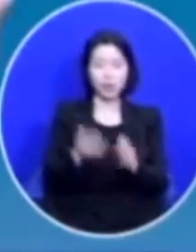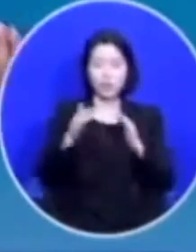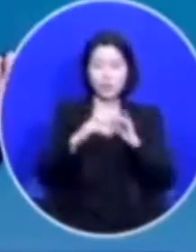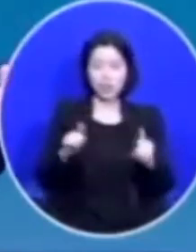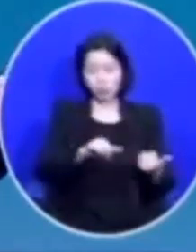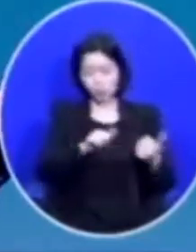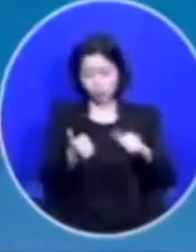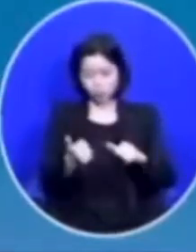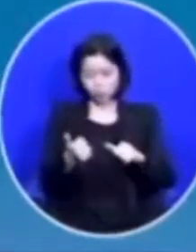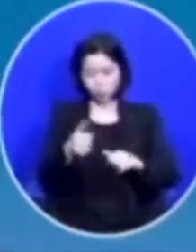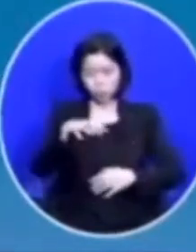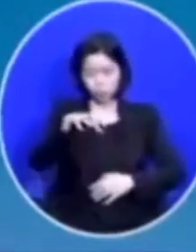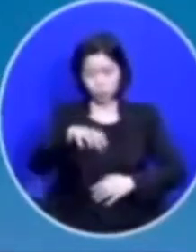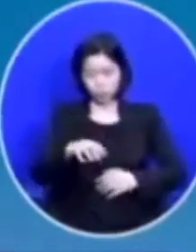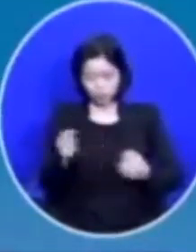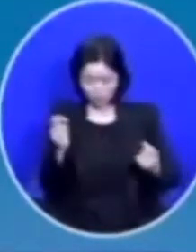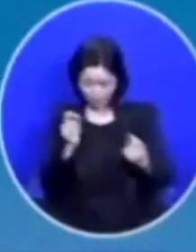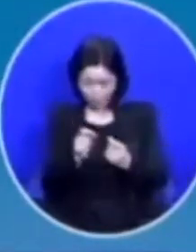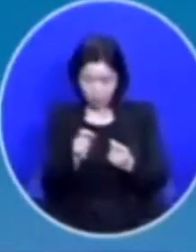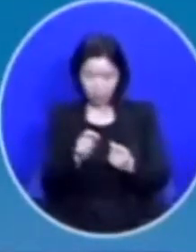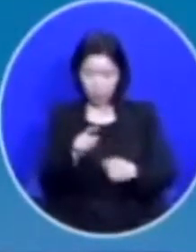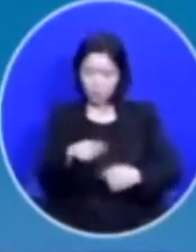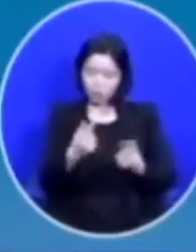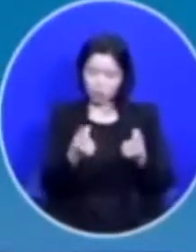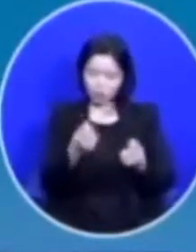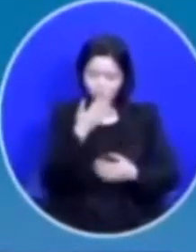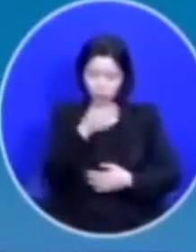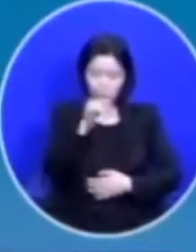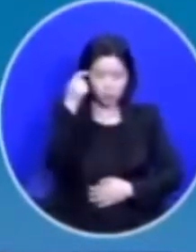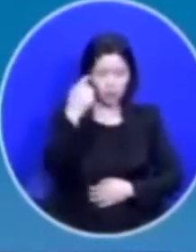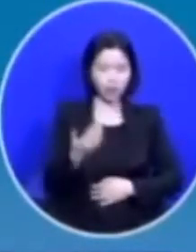죽음을 눈앞에 두고 어떻게 이룰 수 있나 말입니다